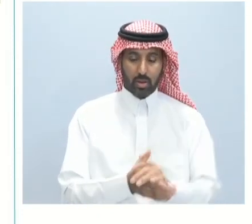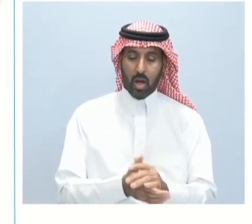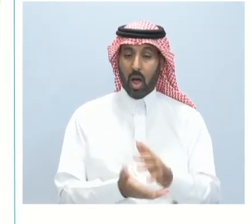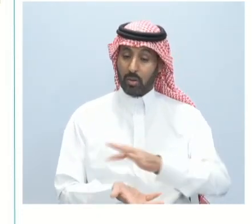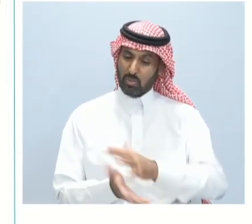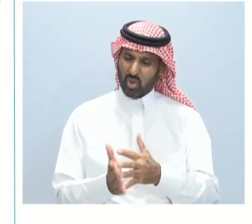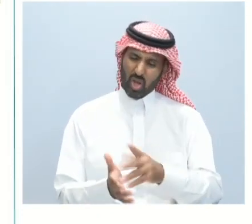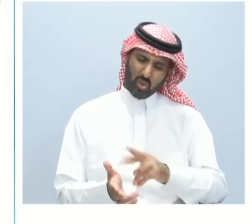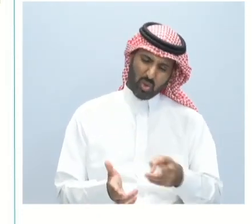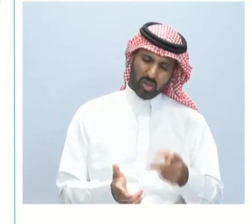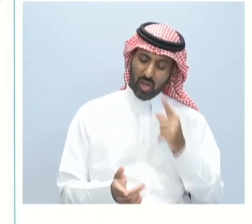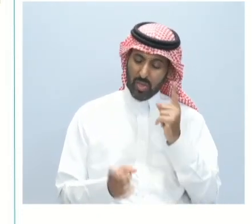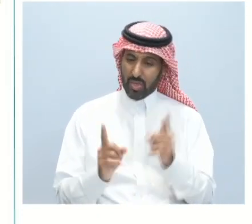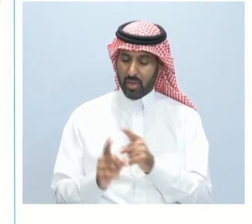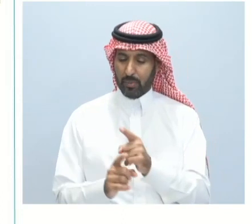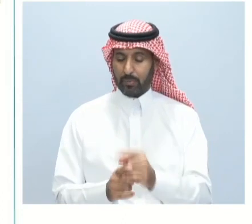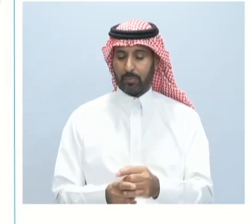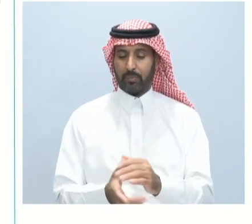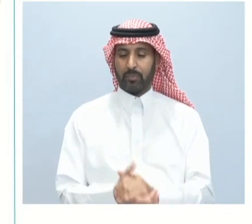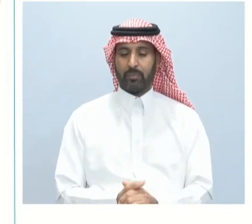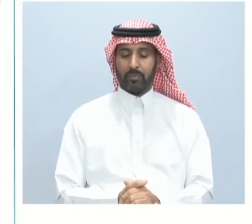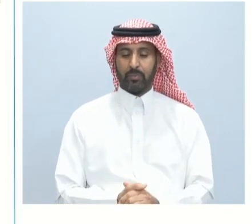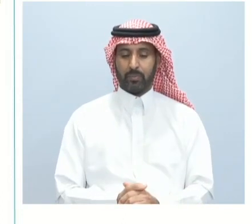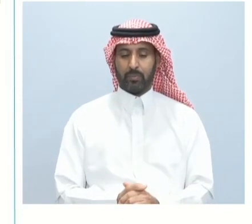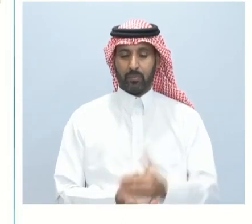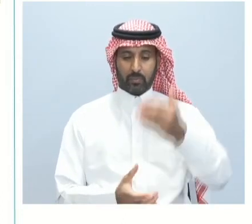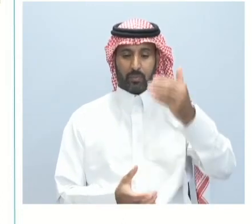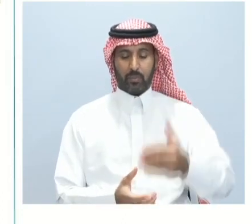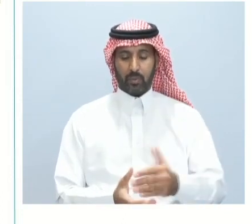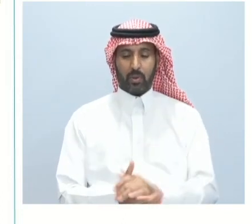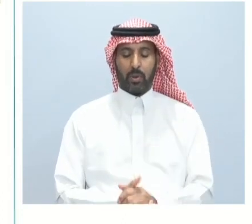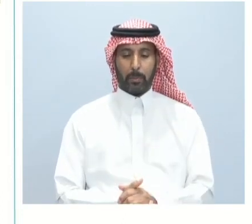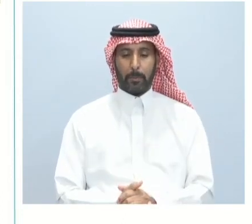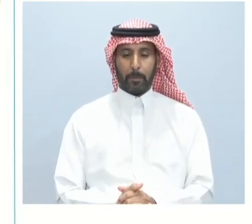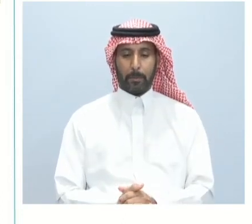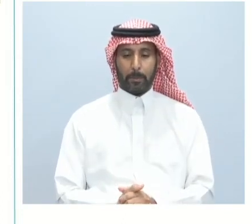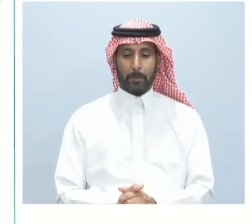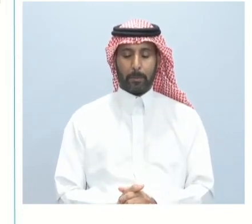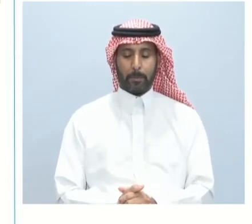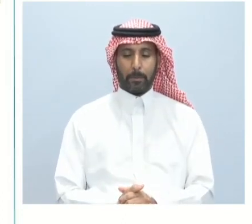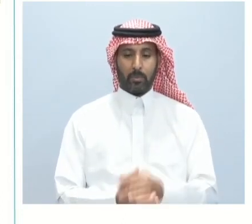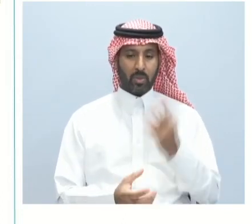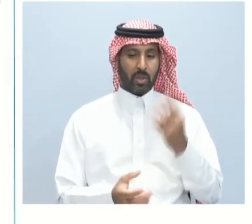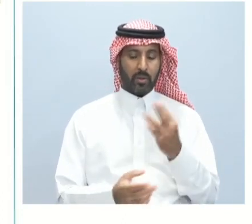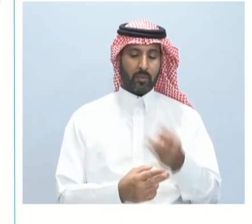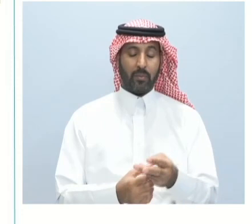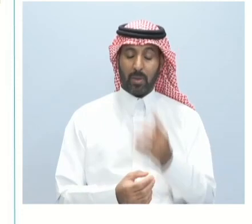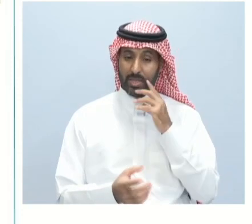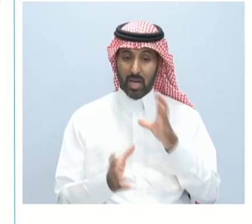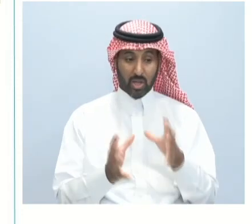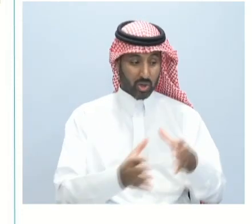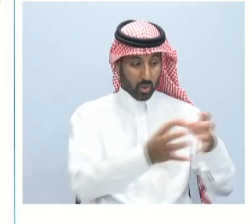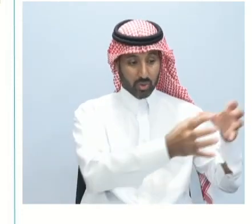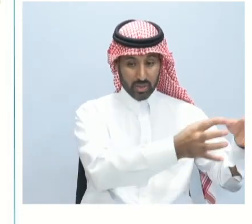تؤثر على تجربه العملاء نشاهد معا المثال او المثال الثالث في مجال التوزيع